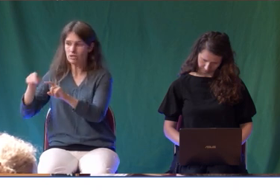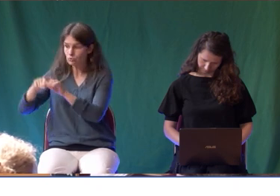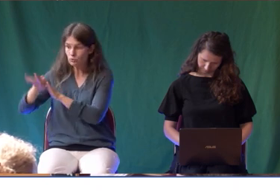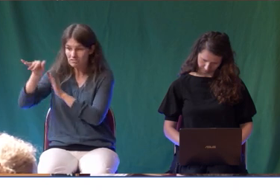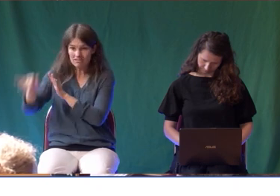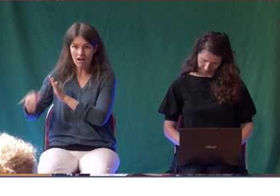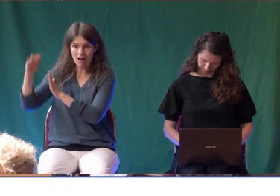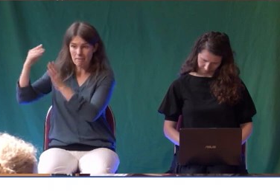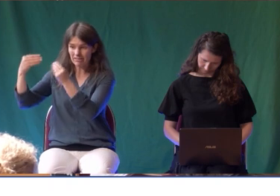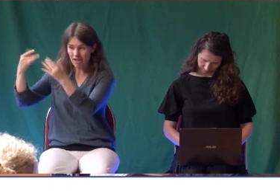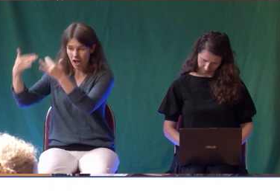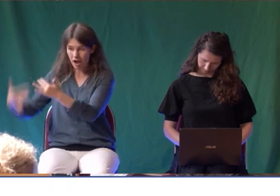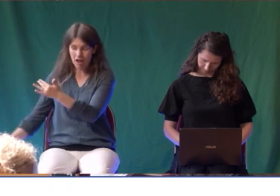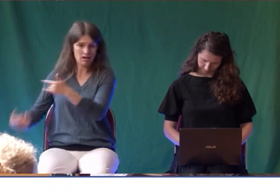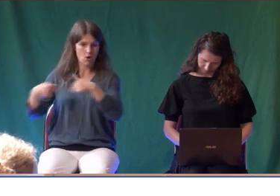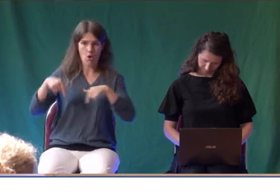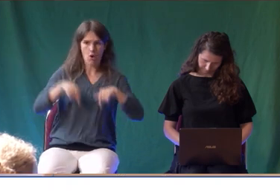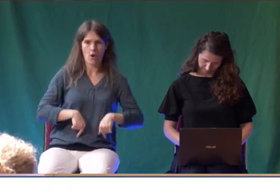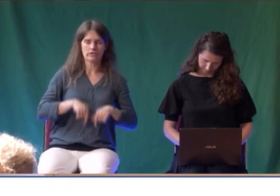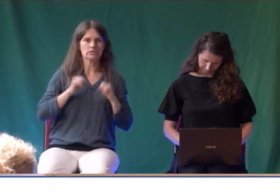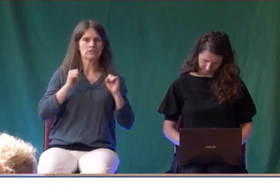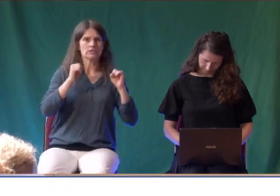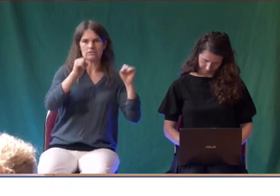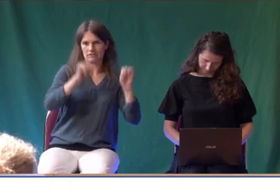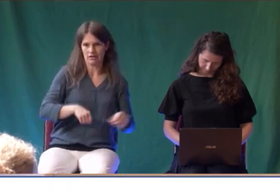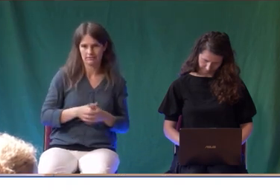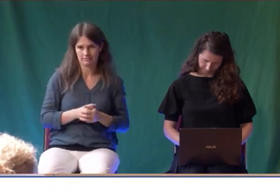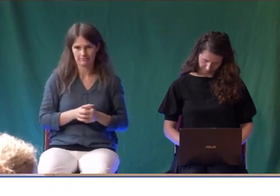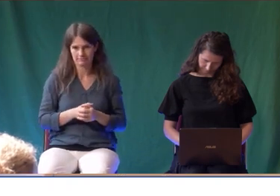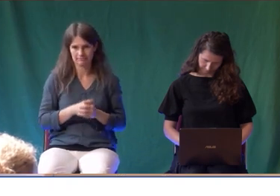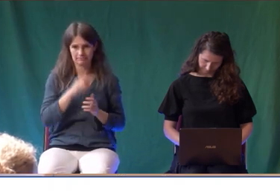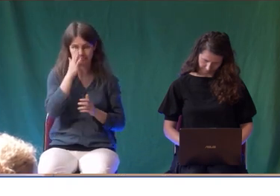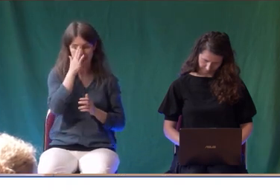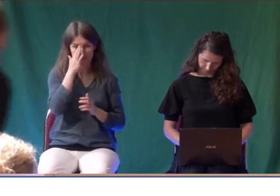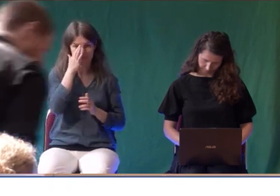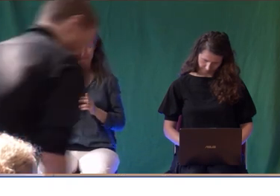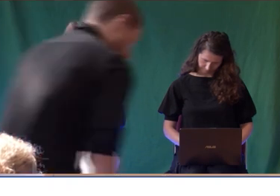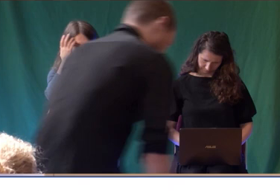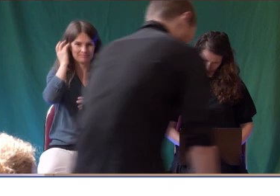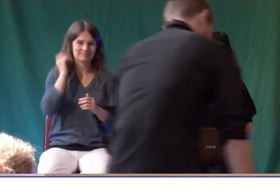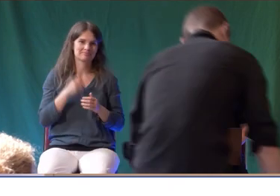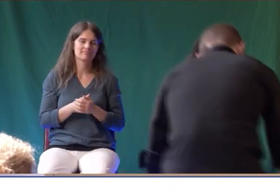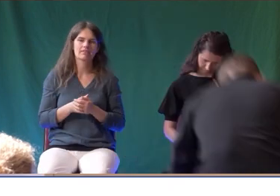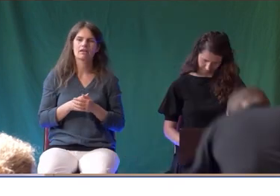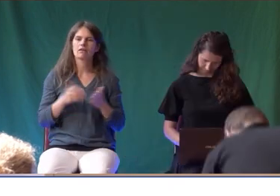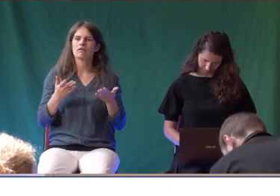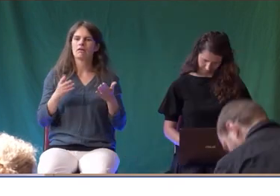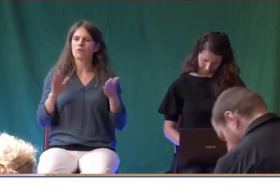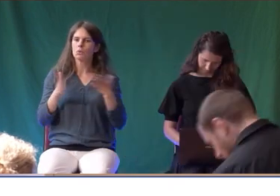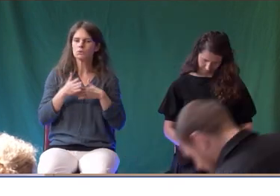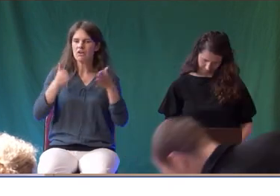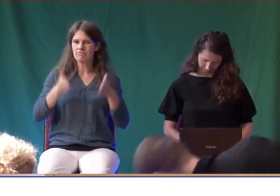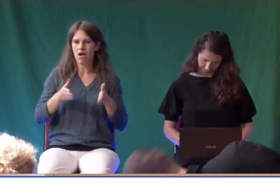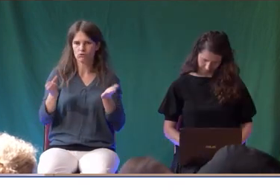ja ich möchte kurz was zu unserer Fachstelle sagen zu Ergebnissen des ersten Jahres zur nächsten Schritten unserer Arbeit